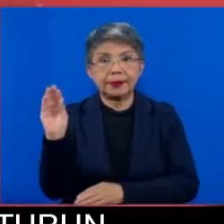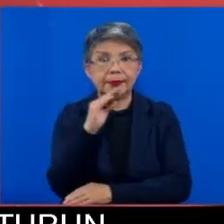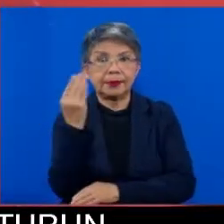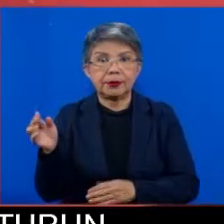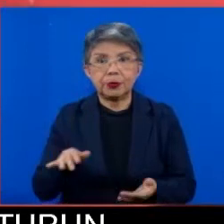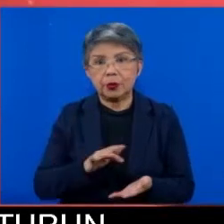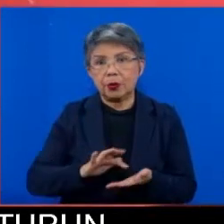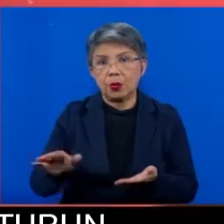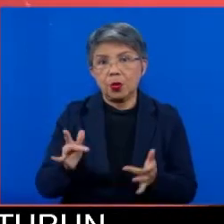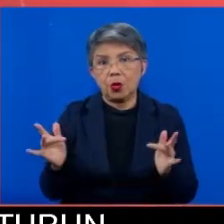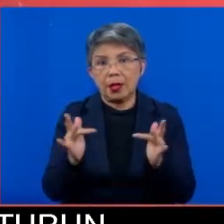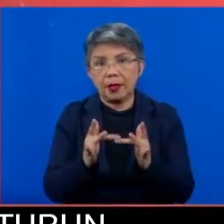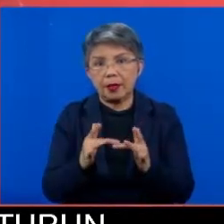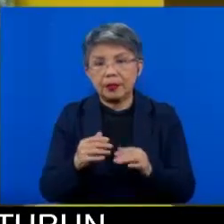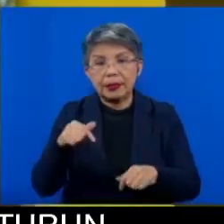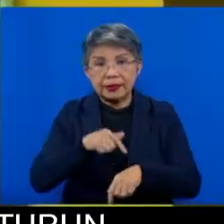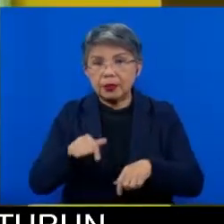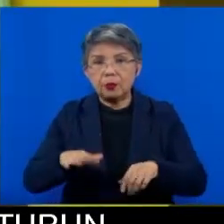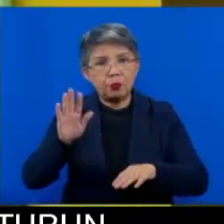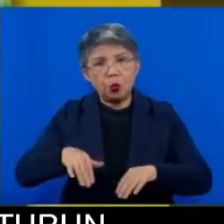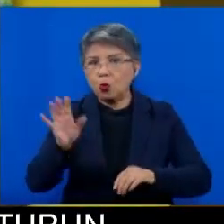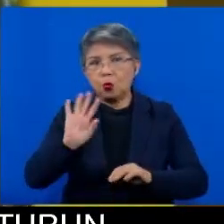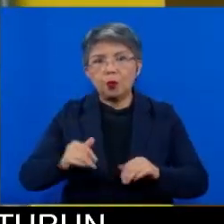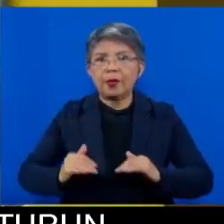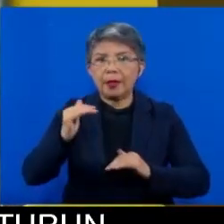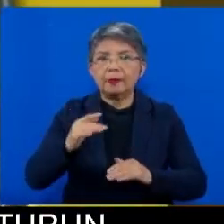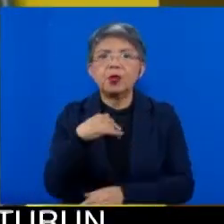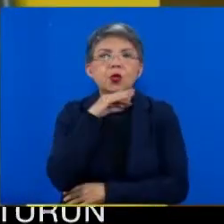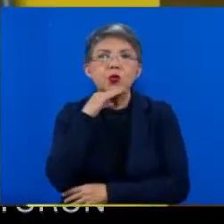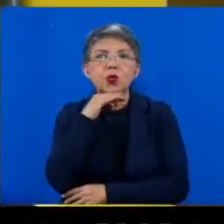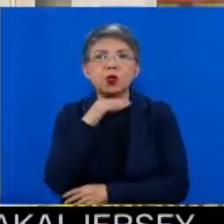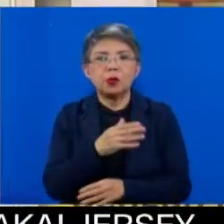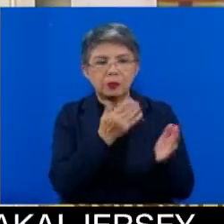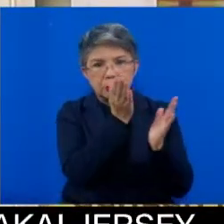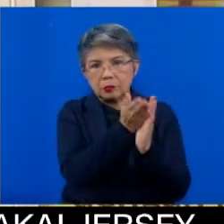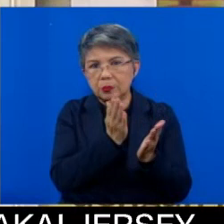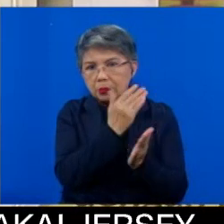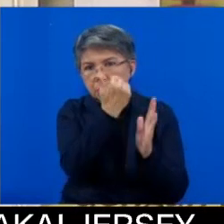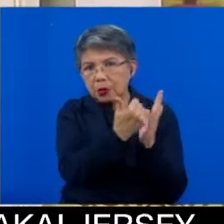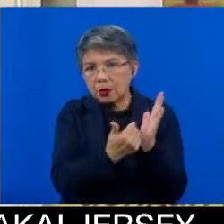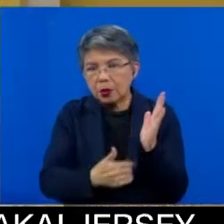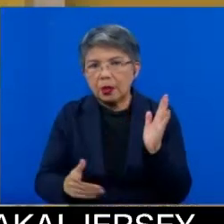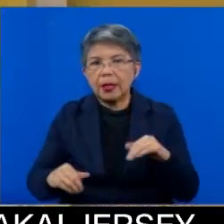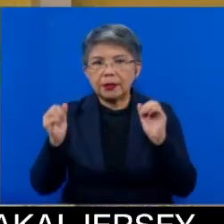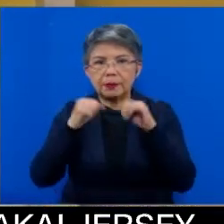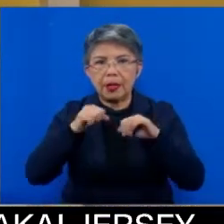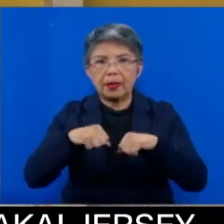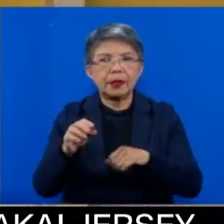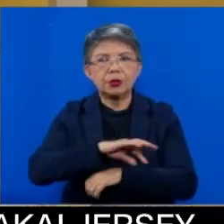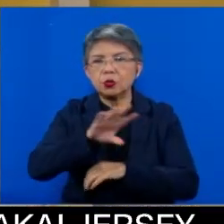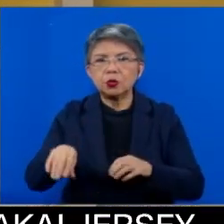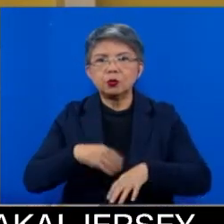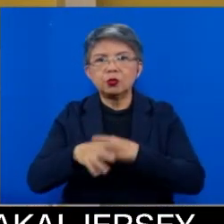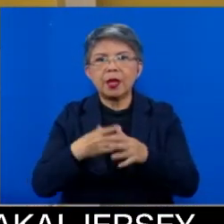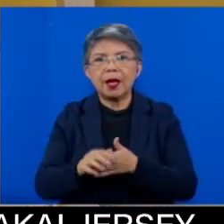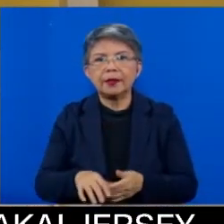online saat ini juga belum menaikkan tarif jasa karena masih menunggu regulasi dari pemerintah serta menunggu kesepakatan dari seluruh